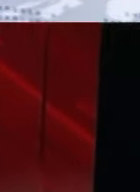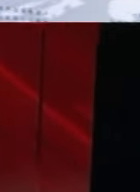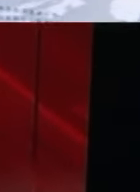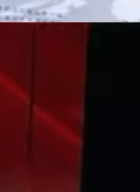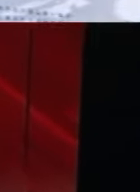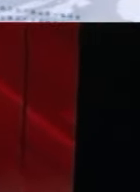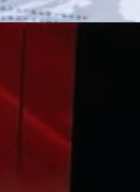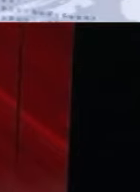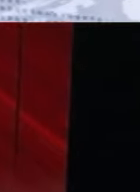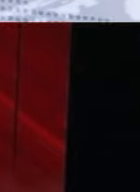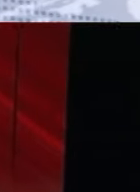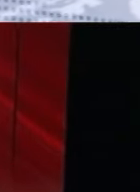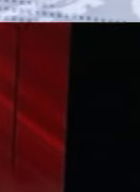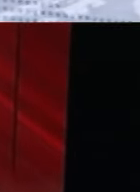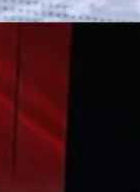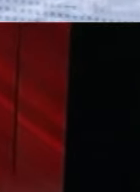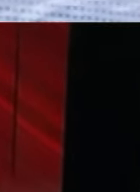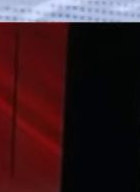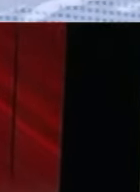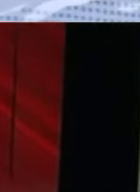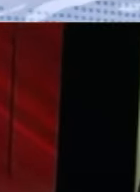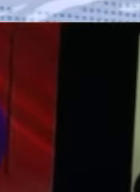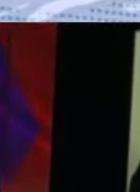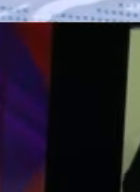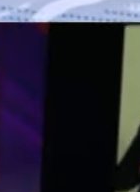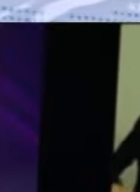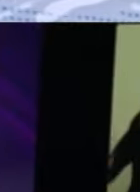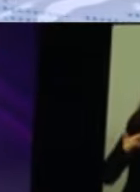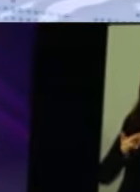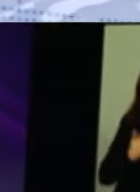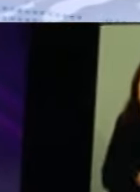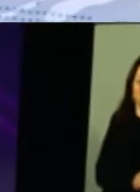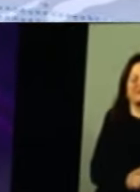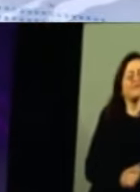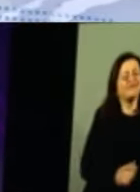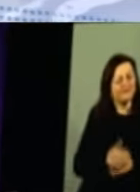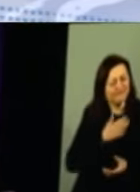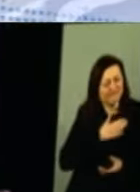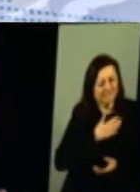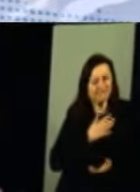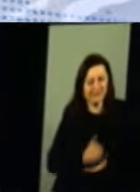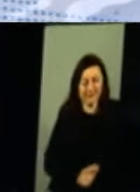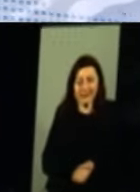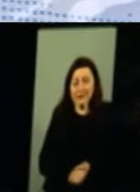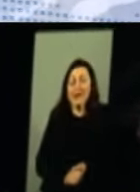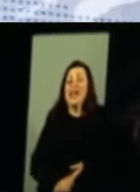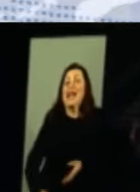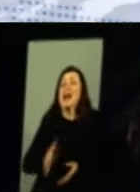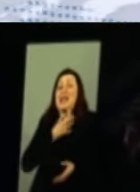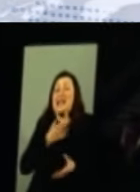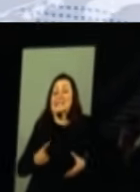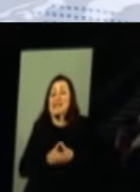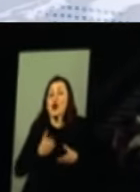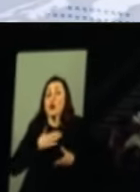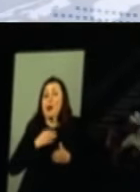και αυτό θα αποδειχθεί στη διαδρομή. Σε μια διαδρομή που θα πυκνώσουν τα επεισόδια τέλους ενός